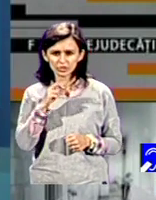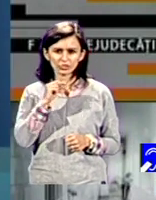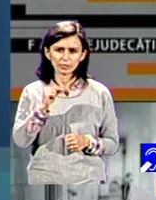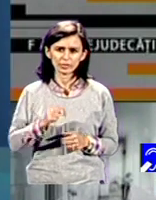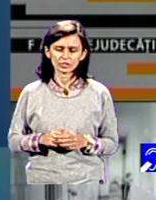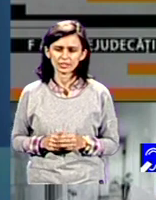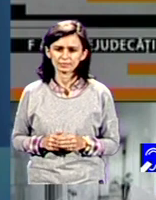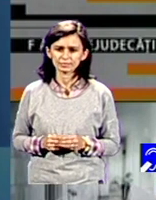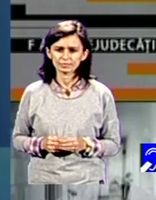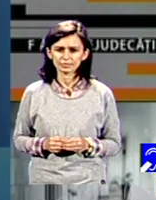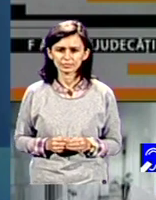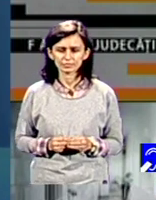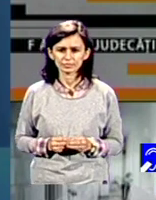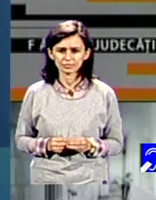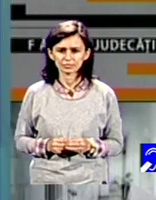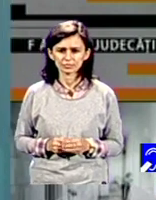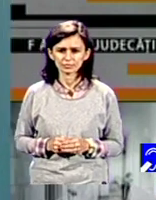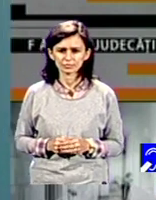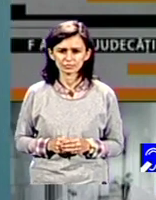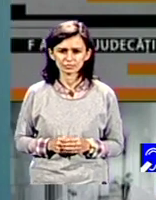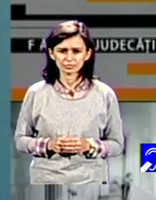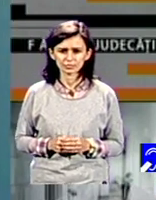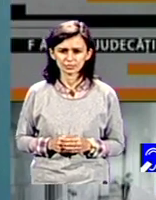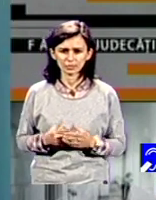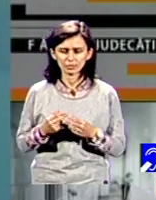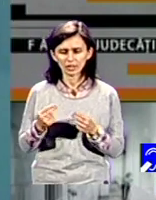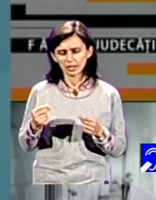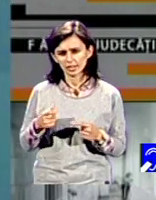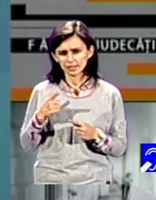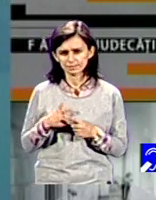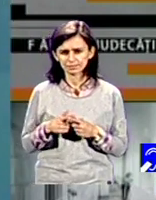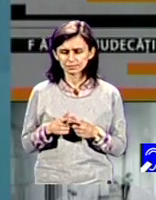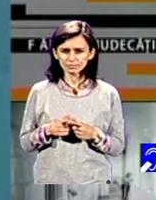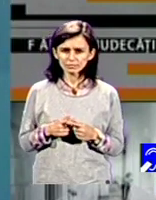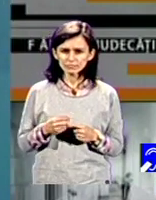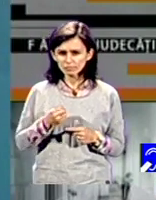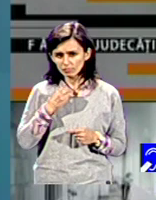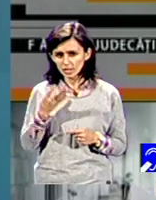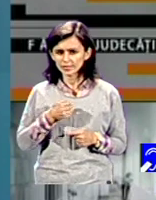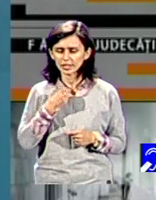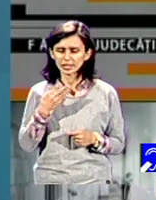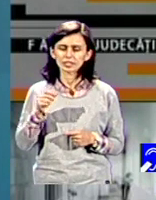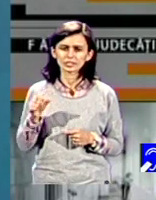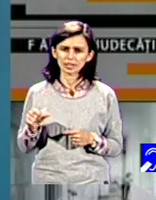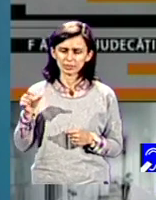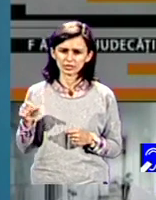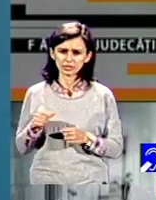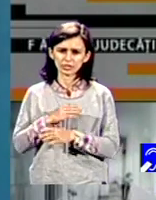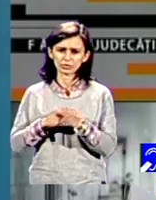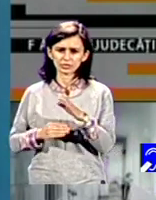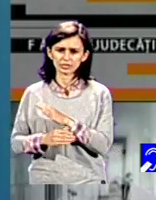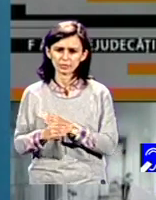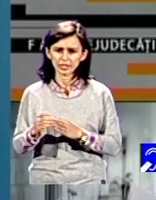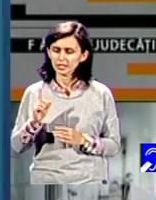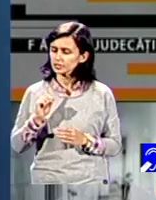ceva de genul acesta oricum nu am de multe ori au mărturiile persoanelor cu dizabilități nu sunt tratate